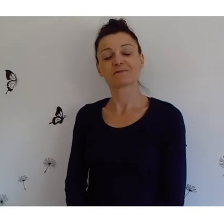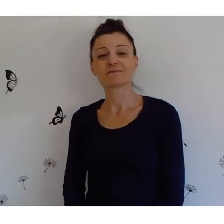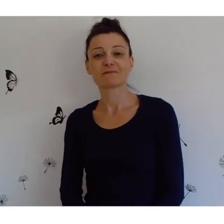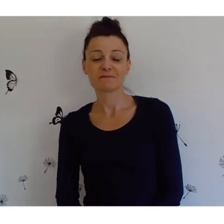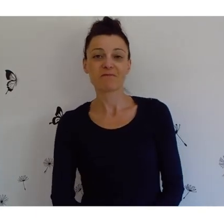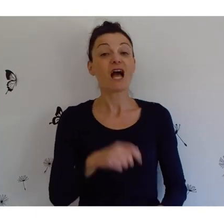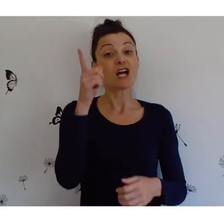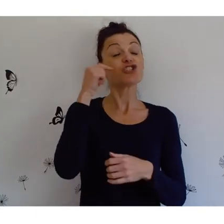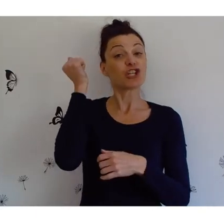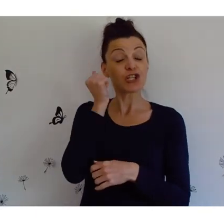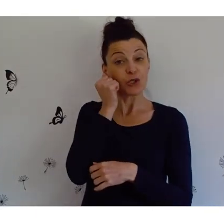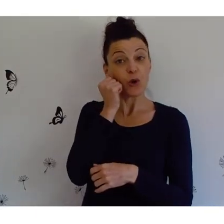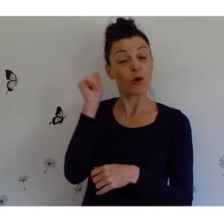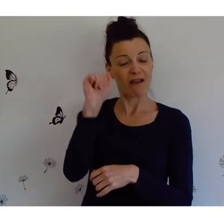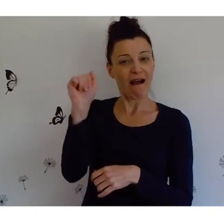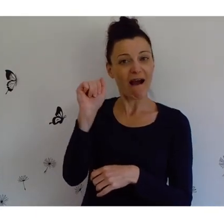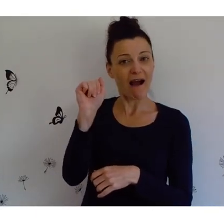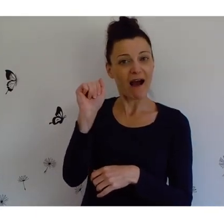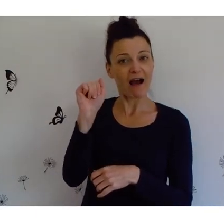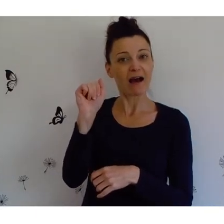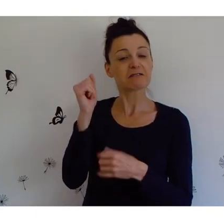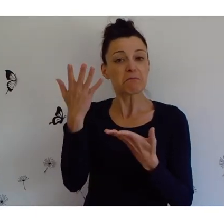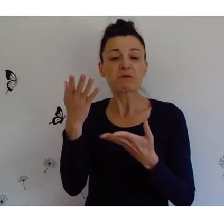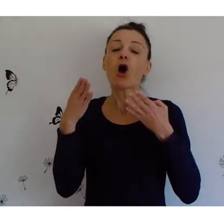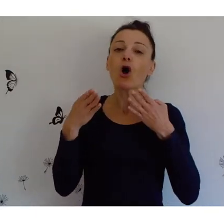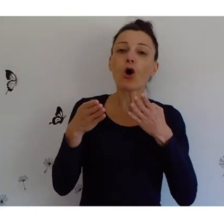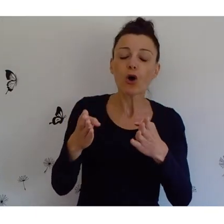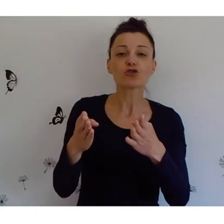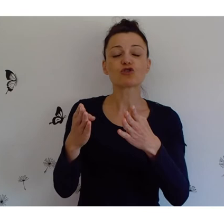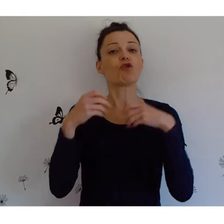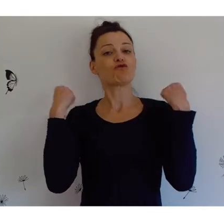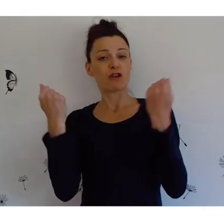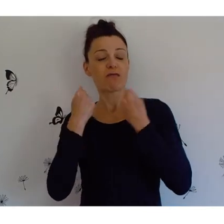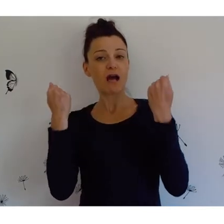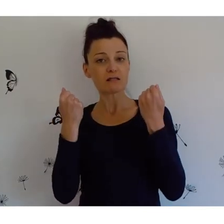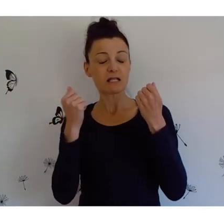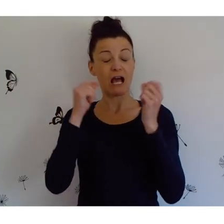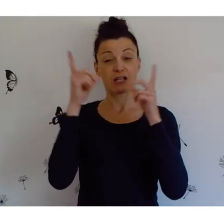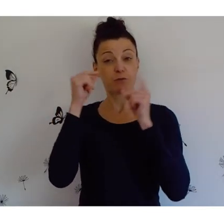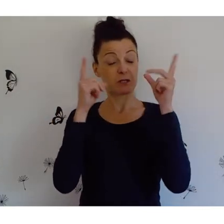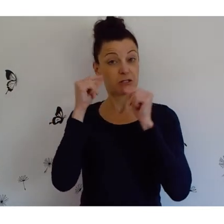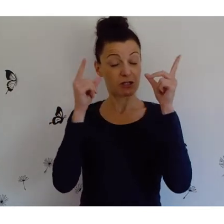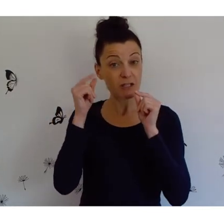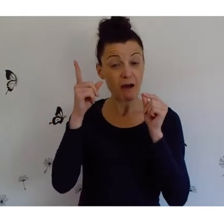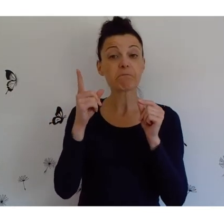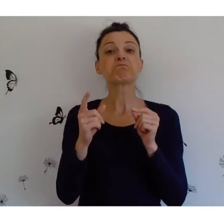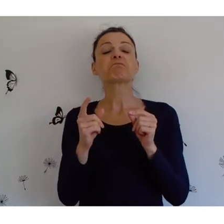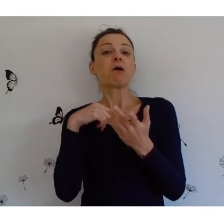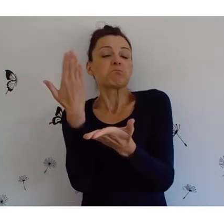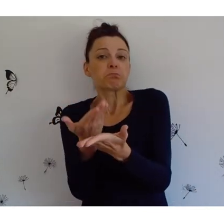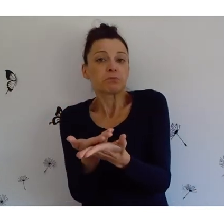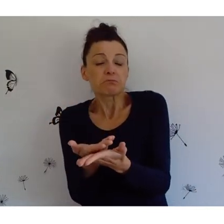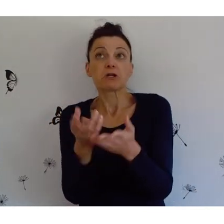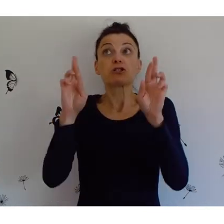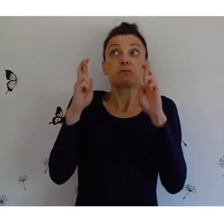I genitori tentarono ugualmente un corso di ginnastica espressiva. Speravano che almeno imparasse a muoversi come